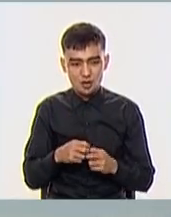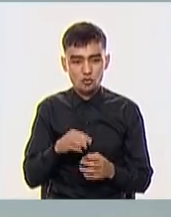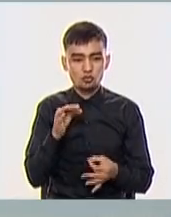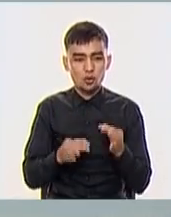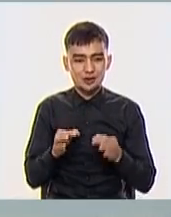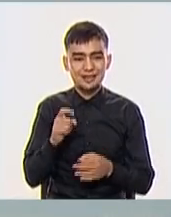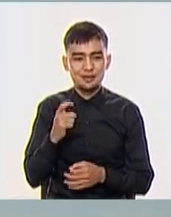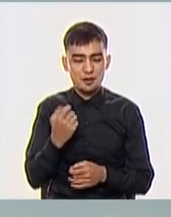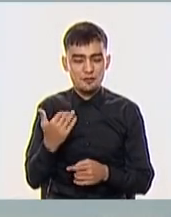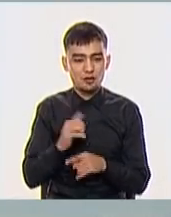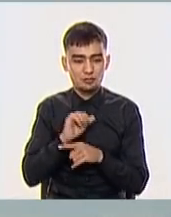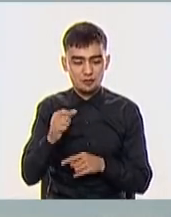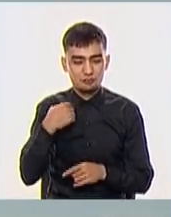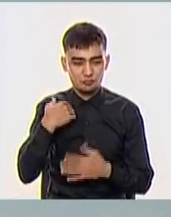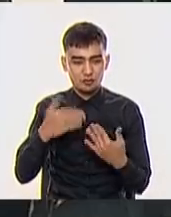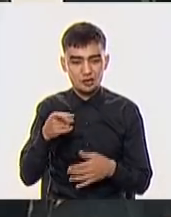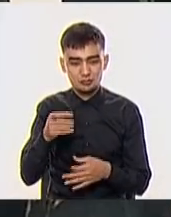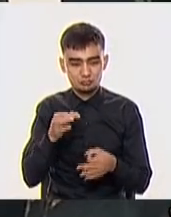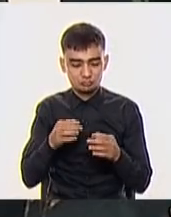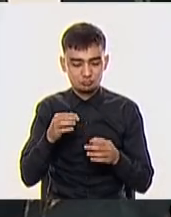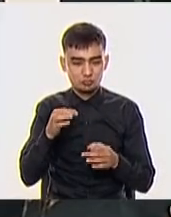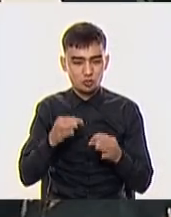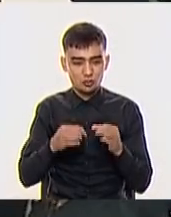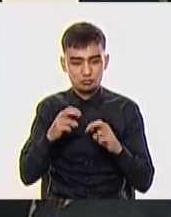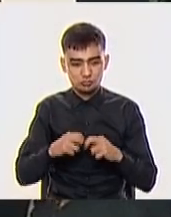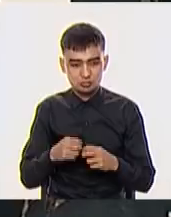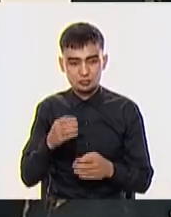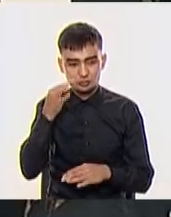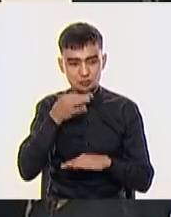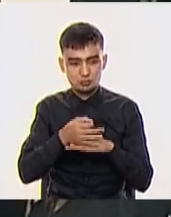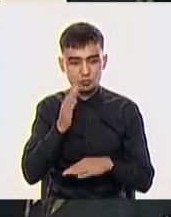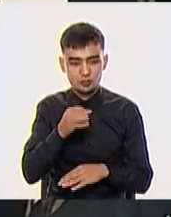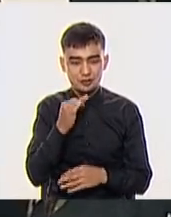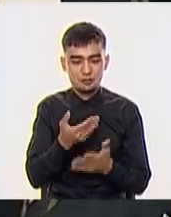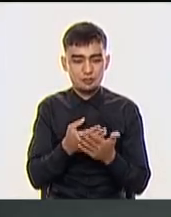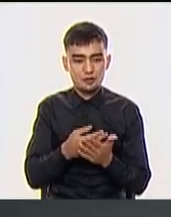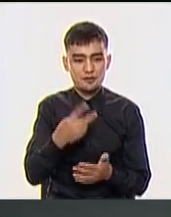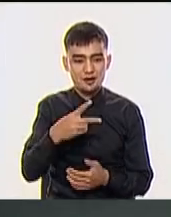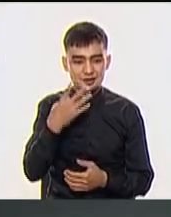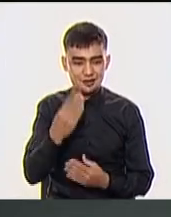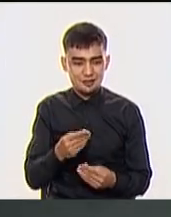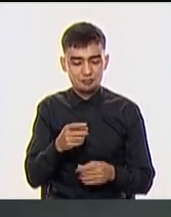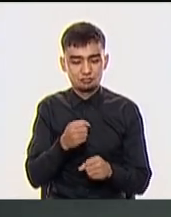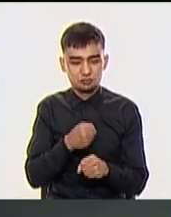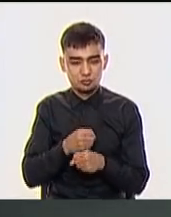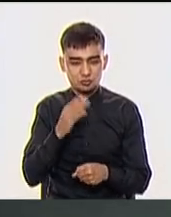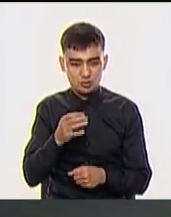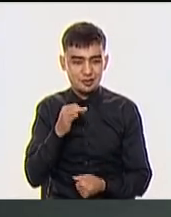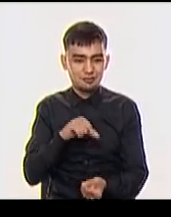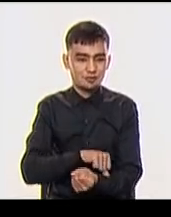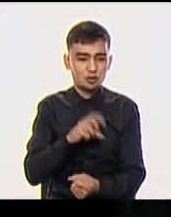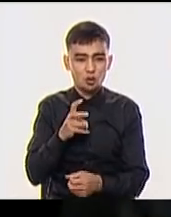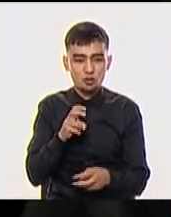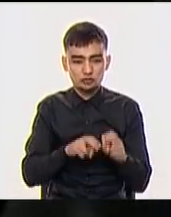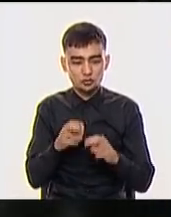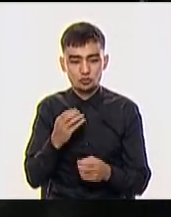химиялық сараптама айтатын болады. Бұл сараптама ал бұл сараптама қорытындысы кем дегенде 20 күн жасалады дейді. Бүгін тұрғындар есірткі іздеп келген